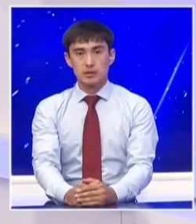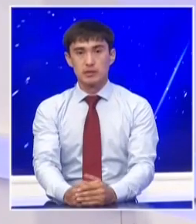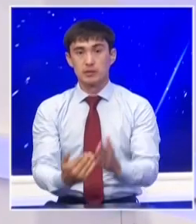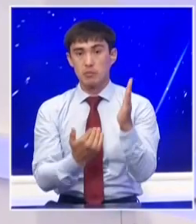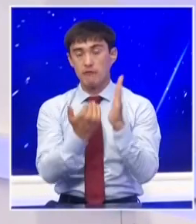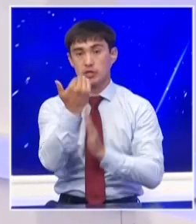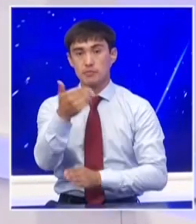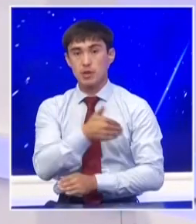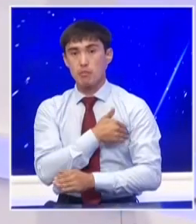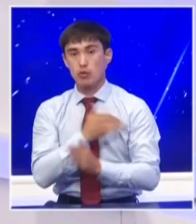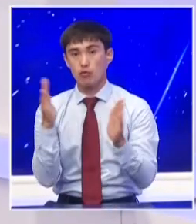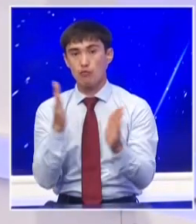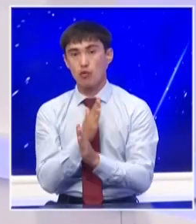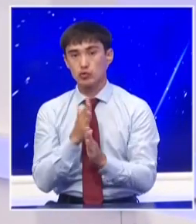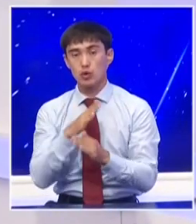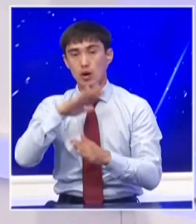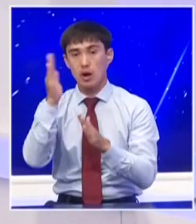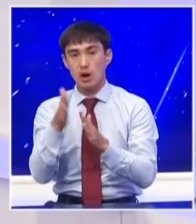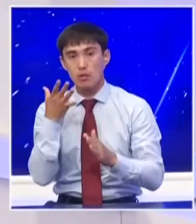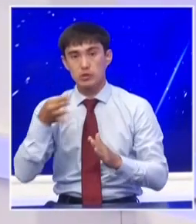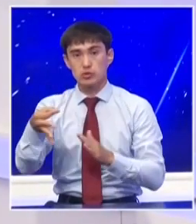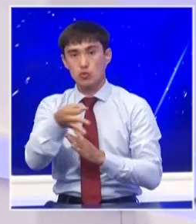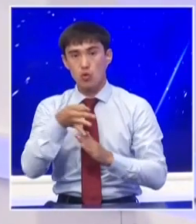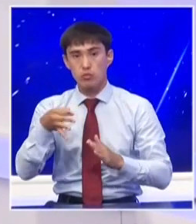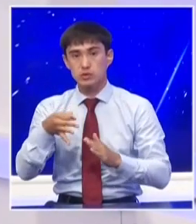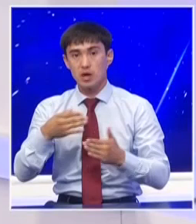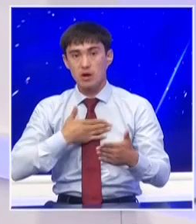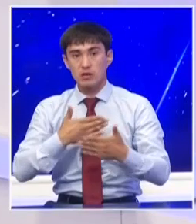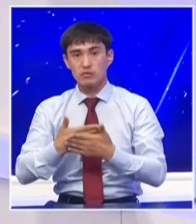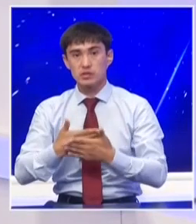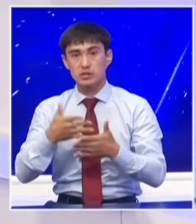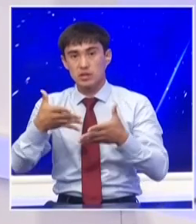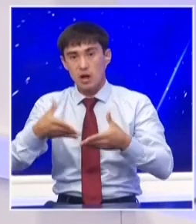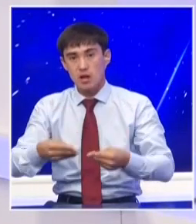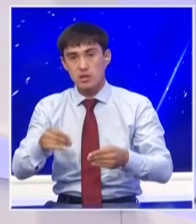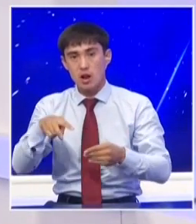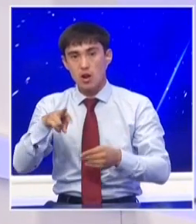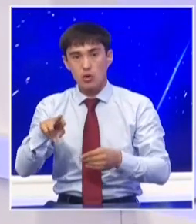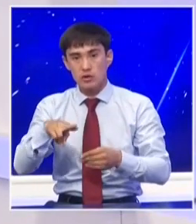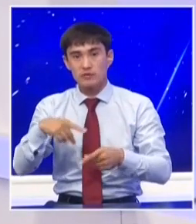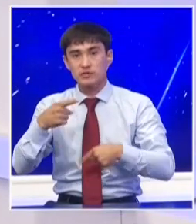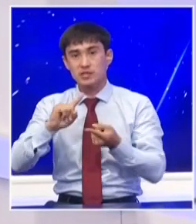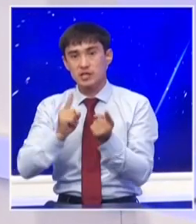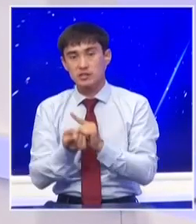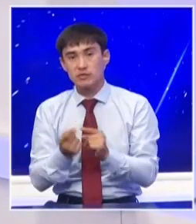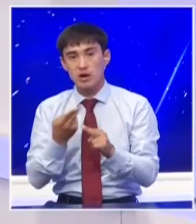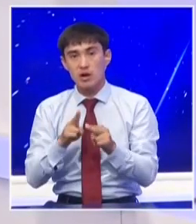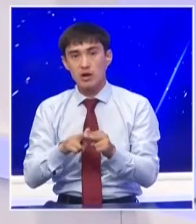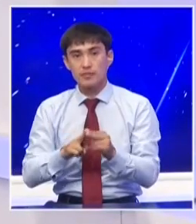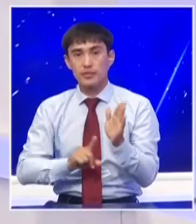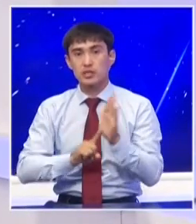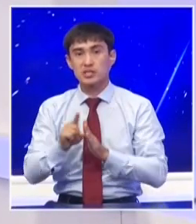с повышением температуры воздуха в горах Алматинской области активизировалась таение ледников вследствие чего этот